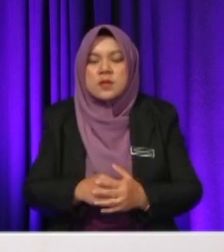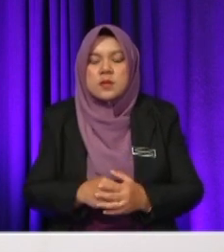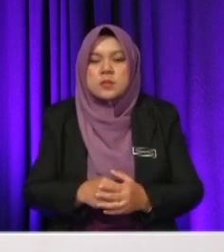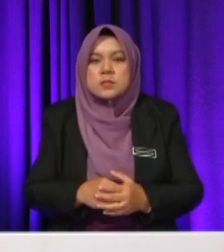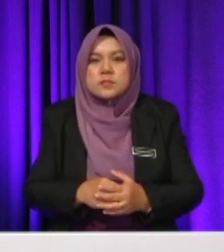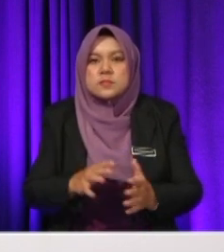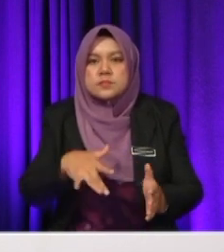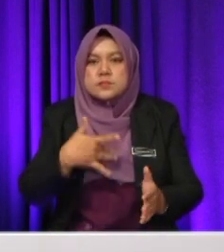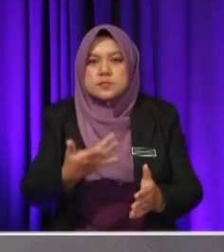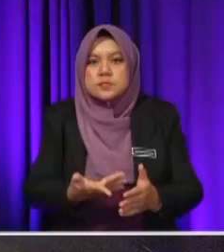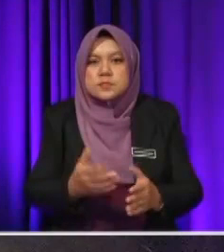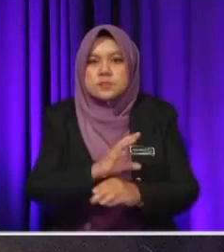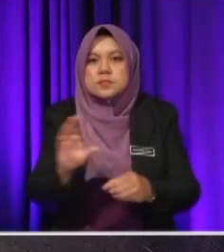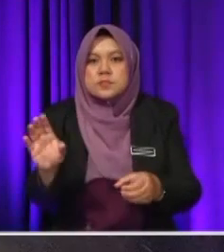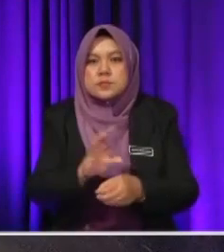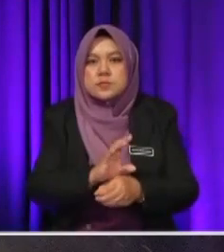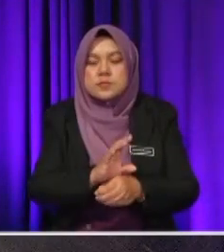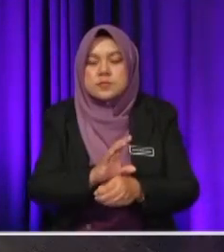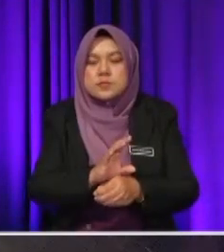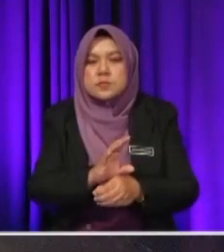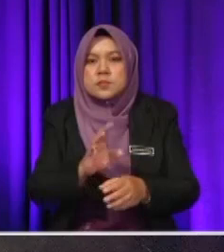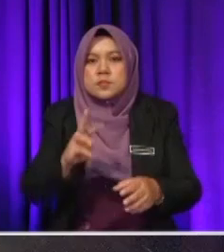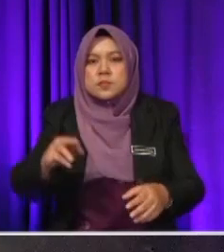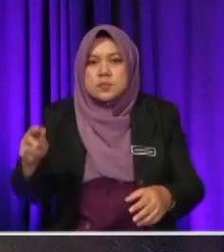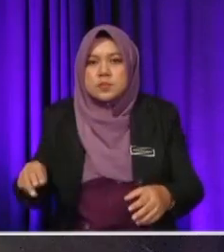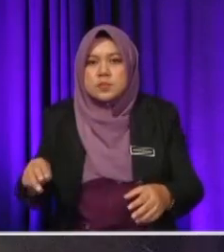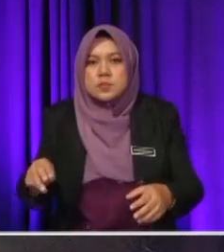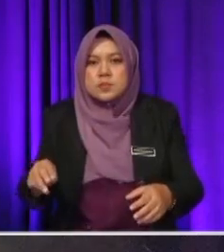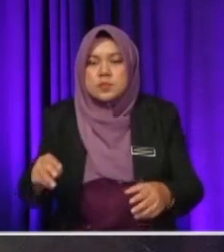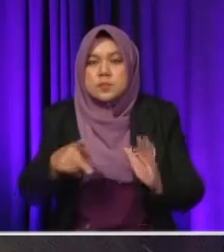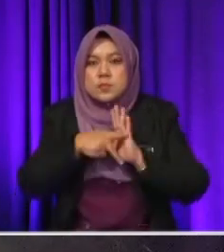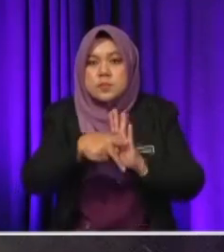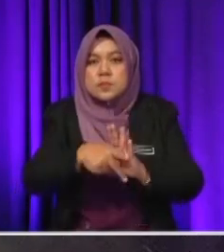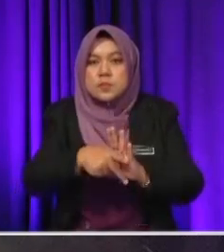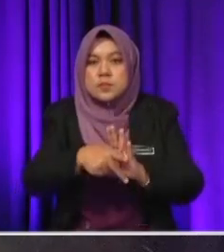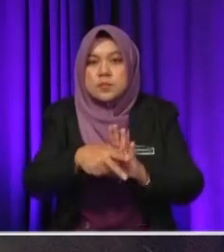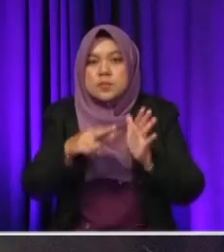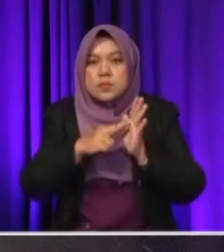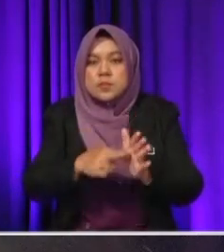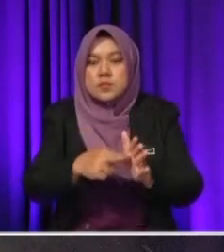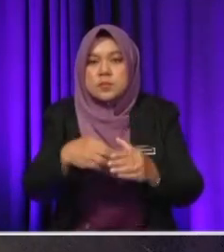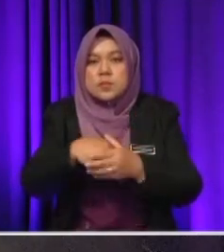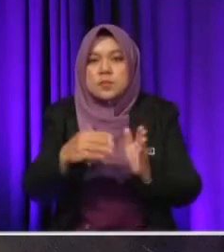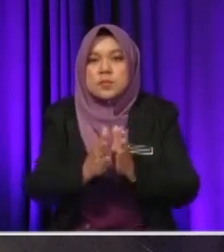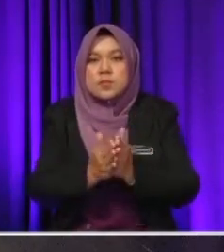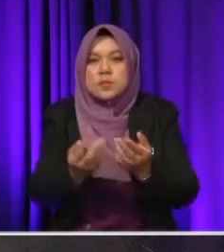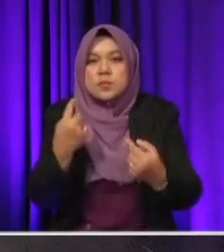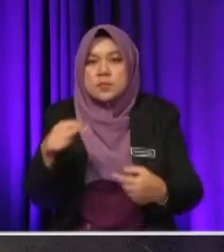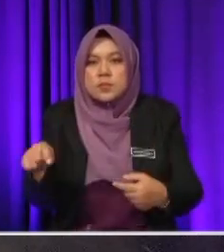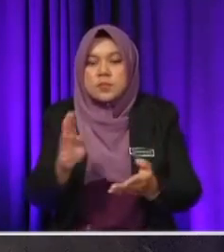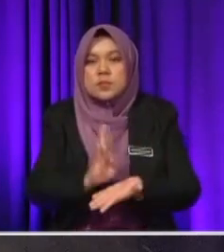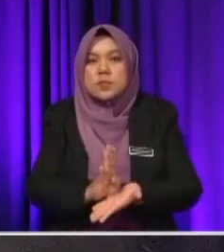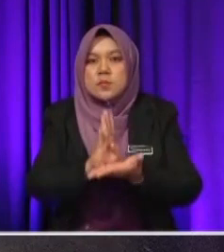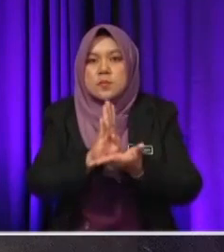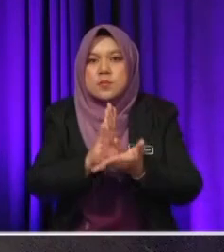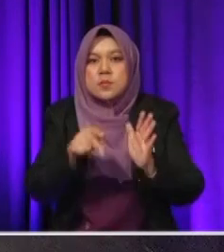saya rasa tak cukup kalau sebenarnya murid paparan dah tengok rujukan buku teks dan dibantu pula